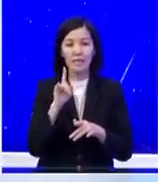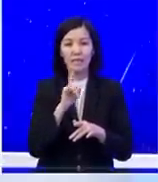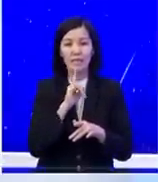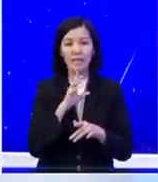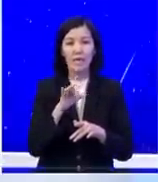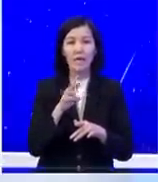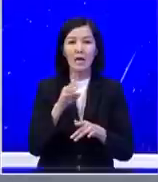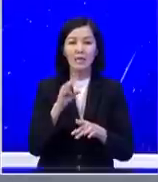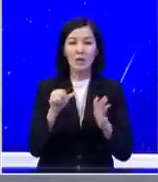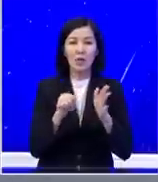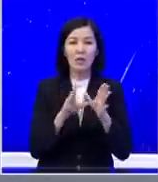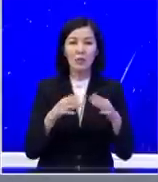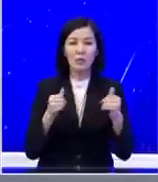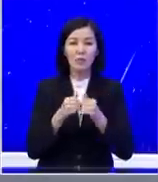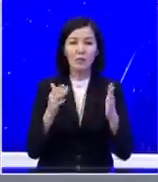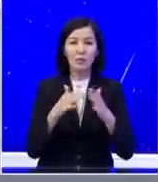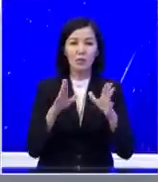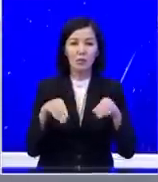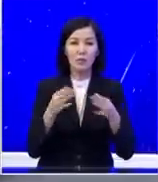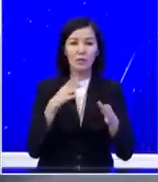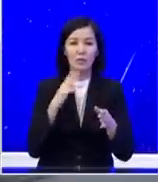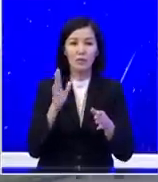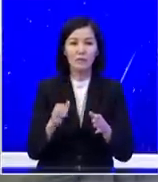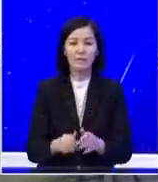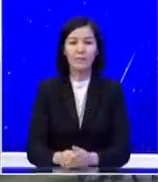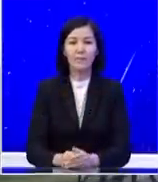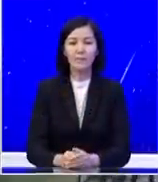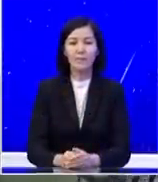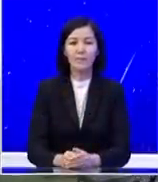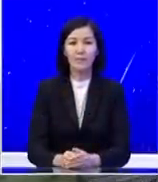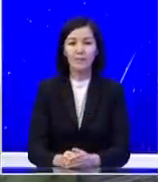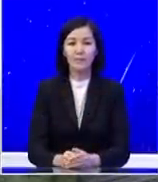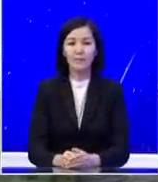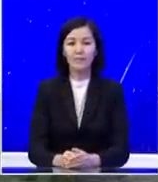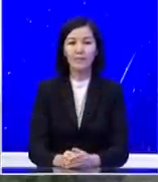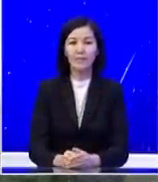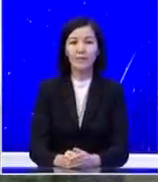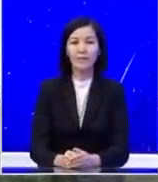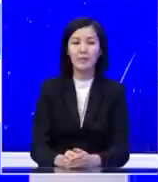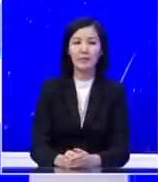де 6 отбасыға үй сыйламақ. Медет Жұмабай, Абылай Құттықбай, Жетісу телеарнасы.